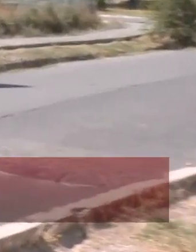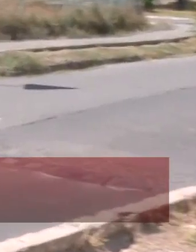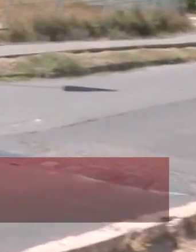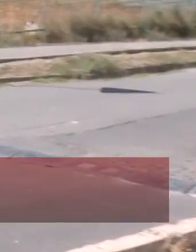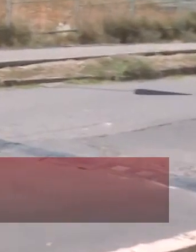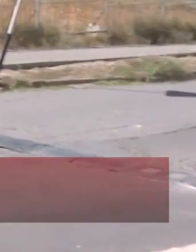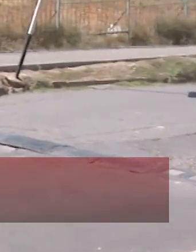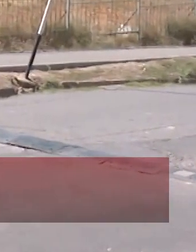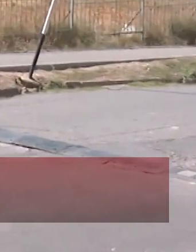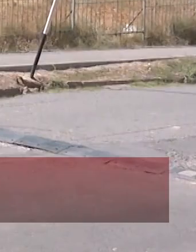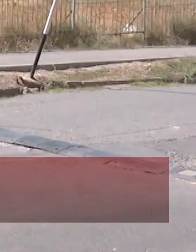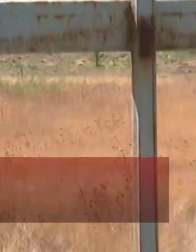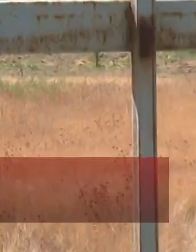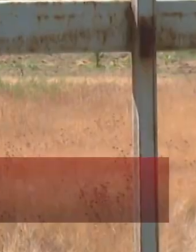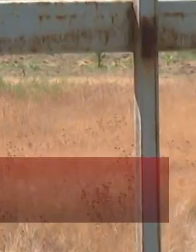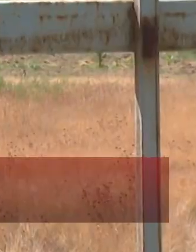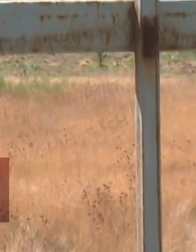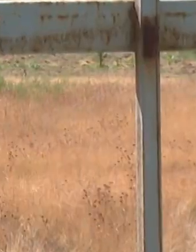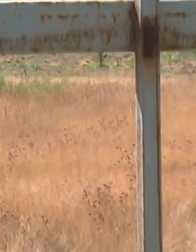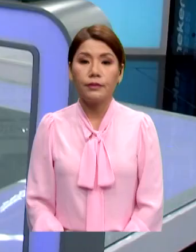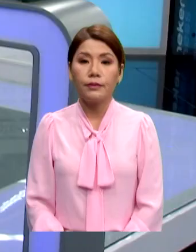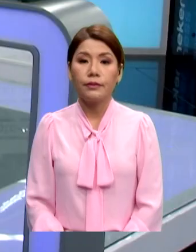Низовкина, Виталий Заянтинов, Атамикен Бизнес, Шымкент.